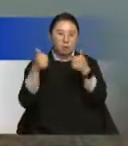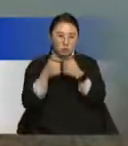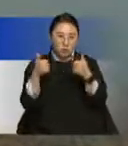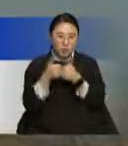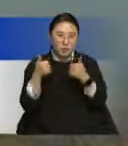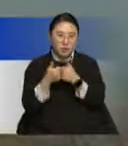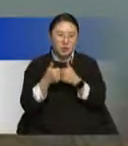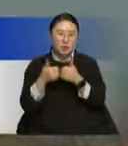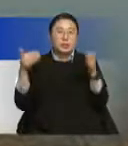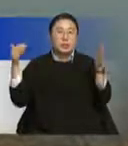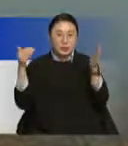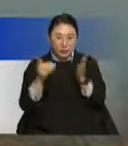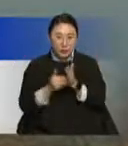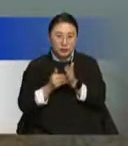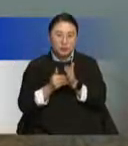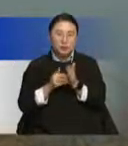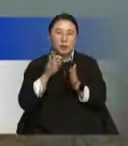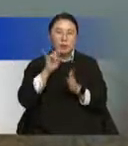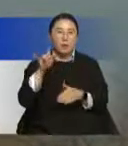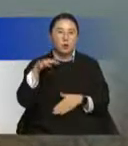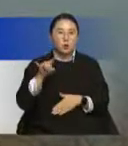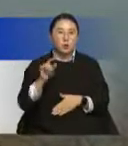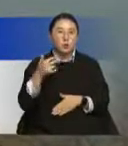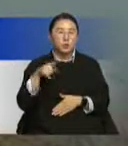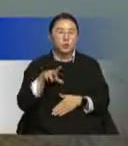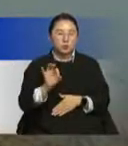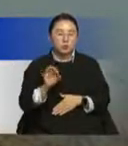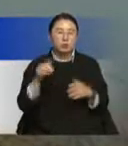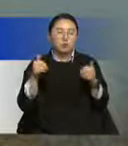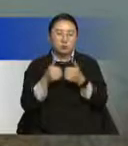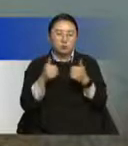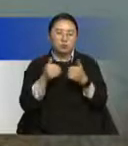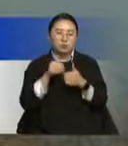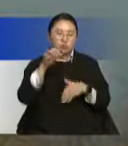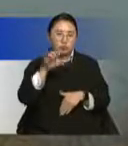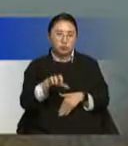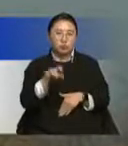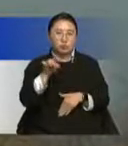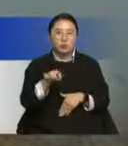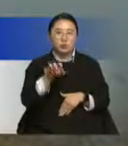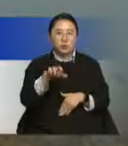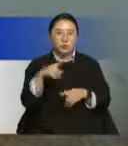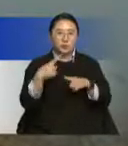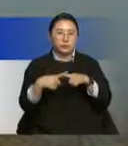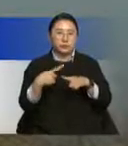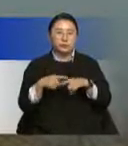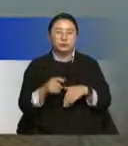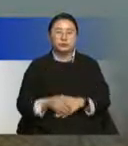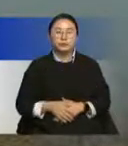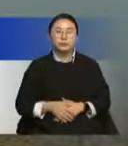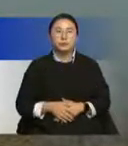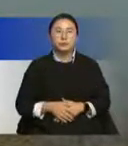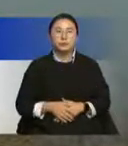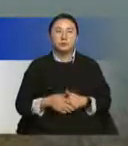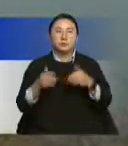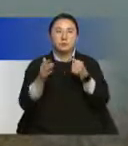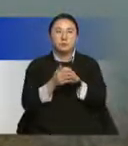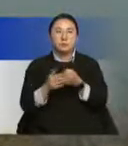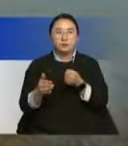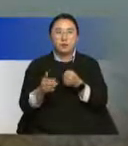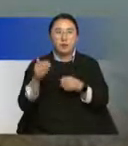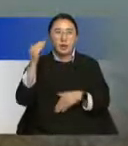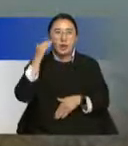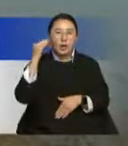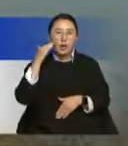전쟁의 종지부를 찍게 되는 매초성 전투가 있었던 곳이 바로 이곳입니다. 그래서